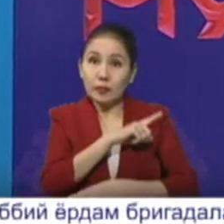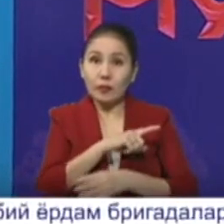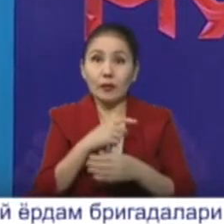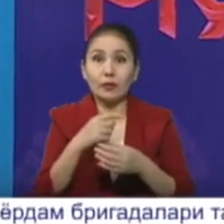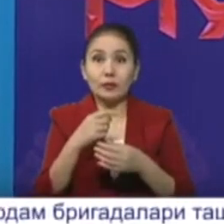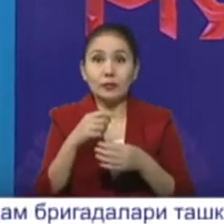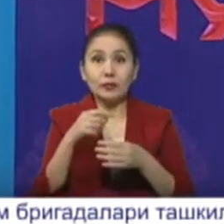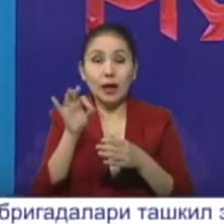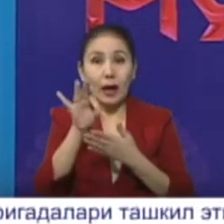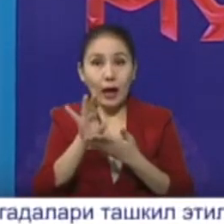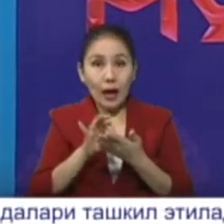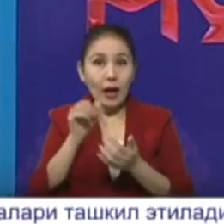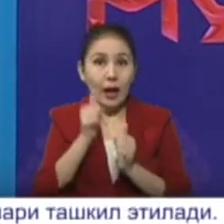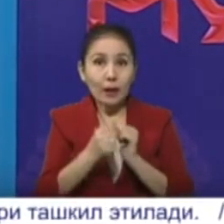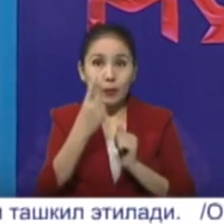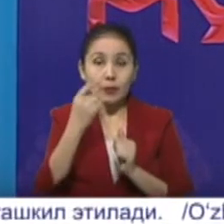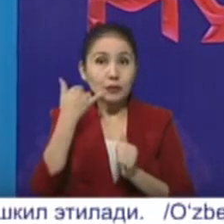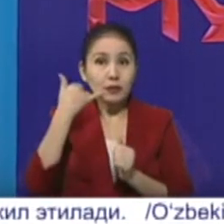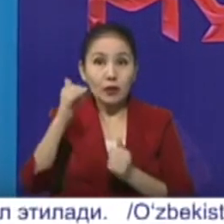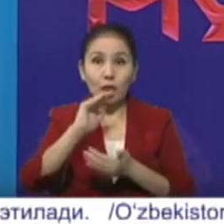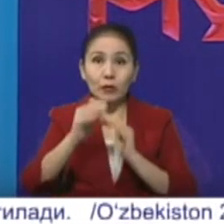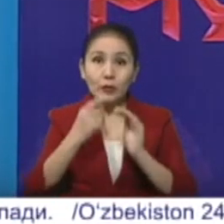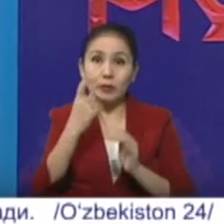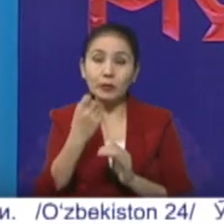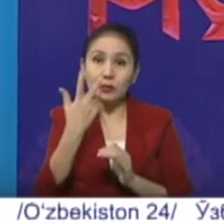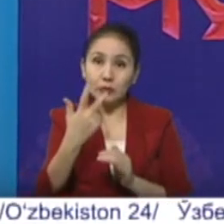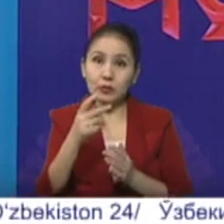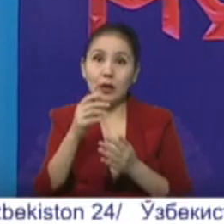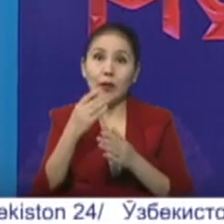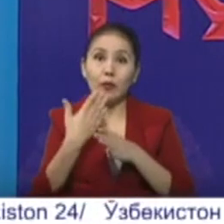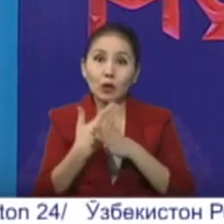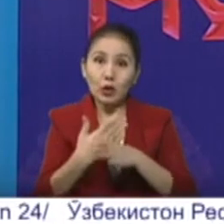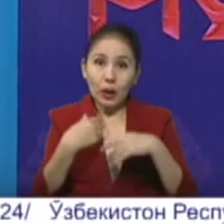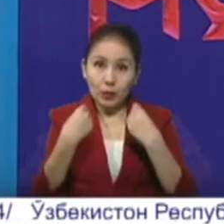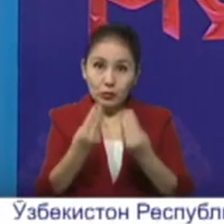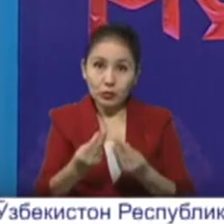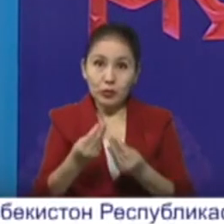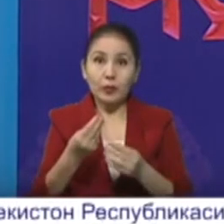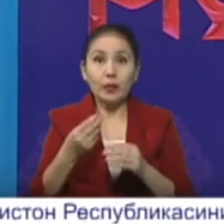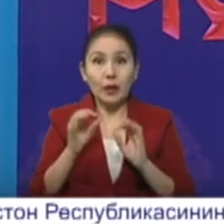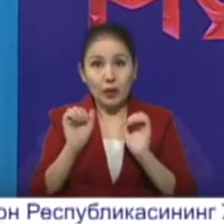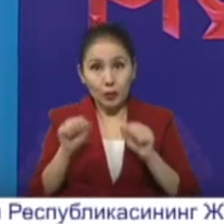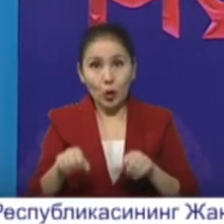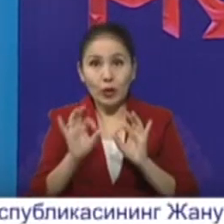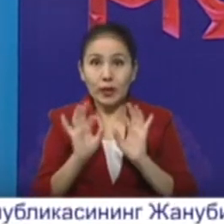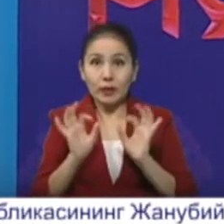har bir chaqiruvga o'z vaqtida yetib borish va sifatli tibbiy yordamni ko'rsatish uchun navbatdagi imkoniyat.